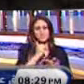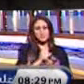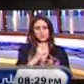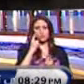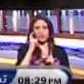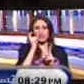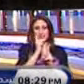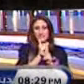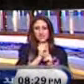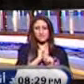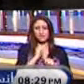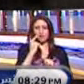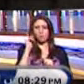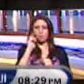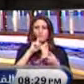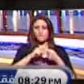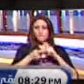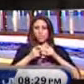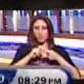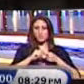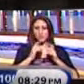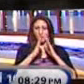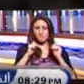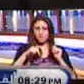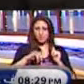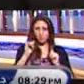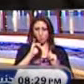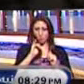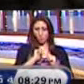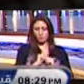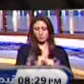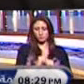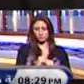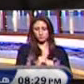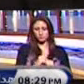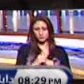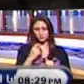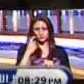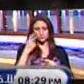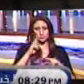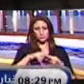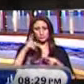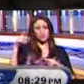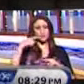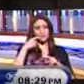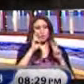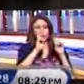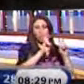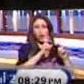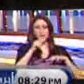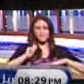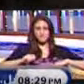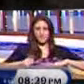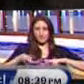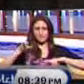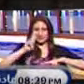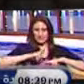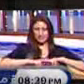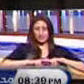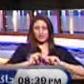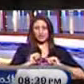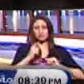عن مؤسسات الدولة ان هي تطعن، والحق في الطعن ده حق موضوعي خالص لها، وتعيد